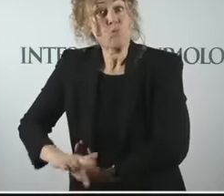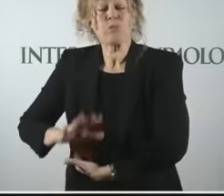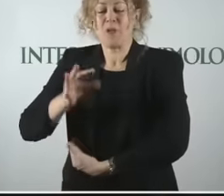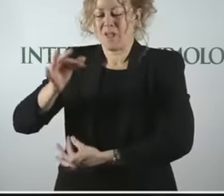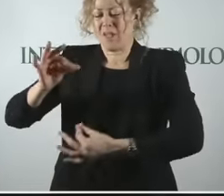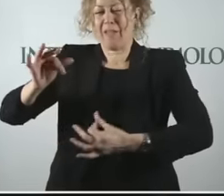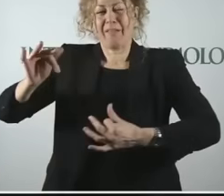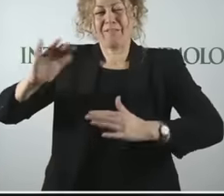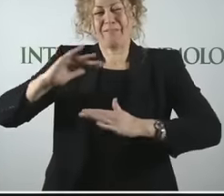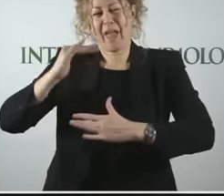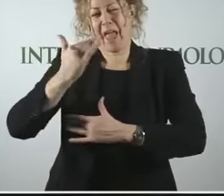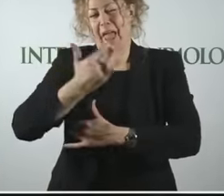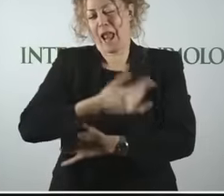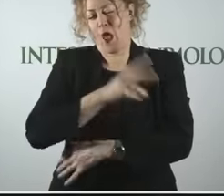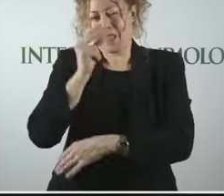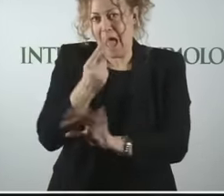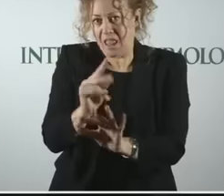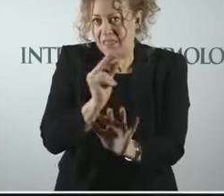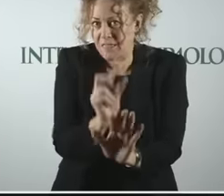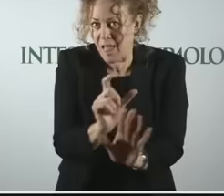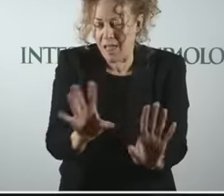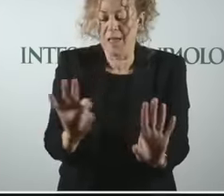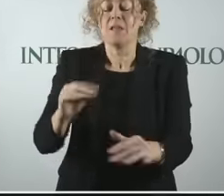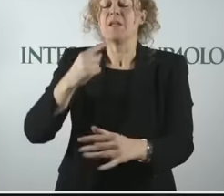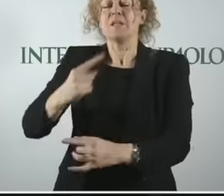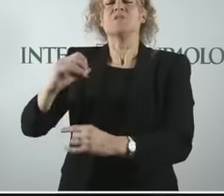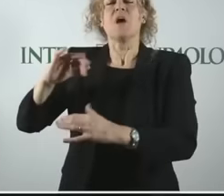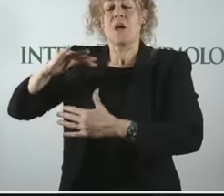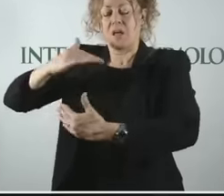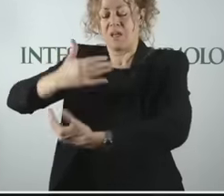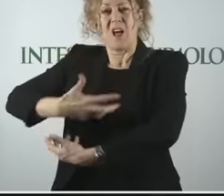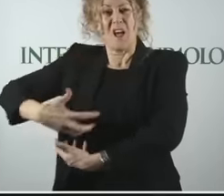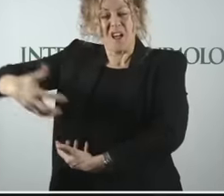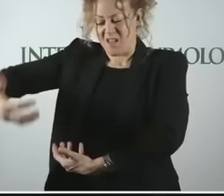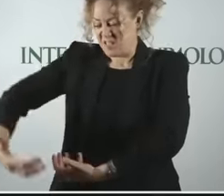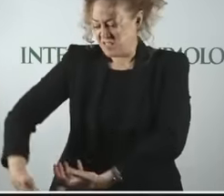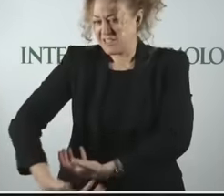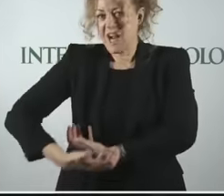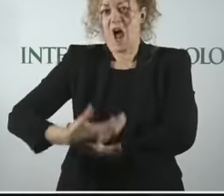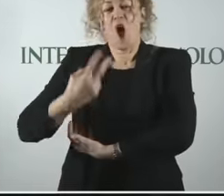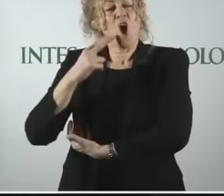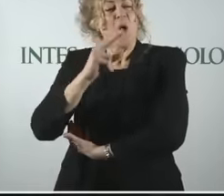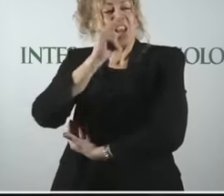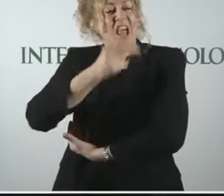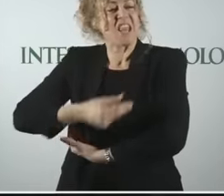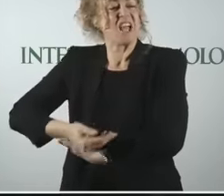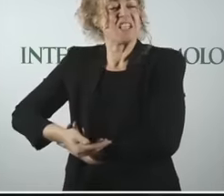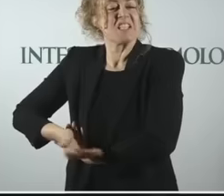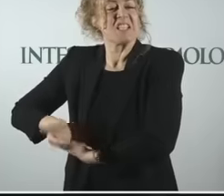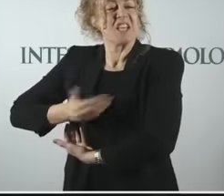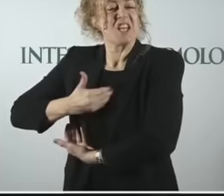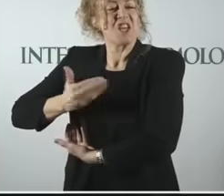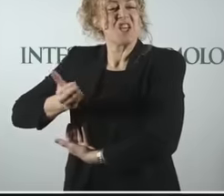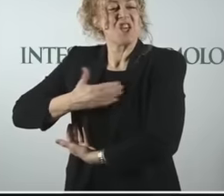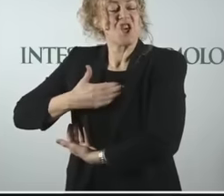sottilissimo velo dice Dante Testualmente e quest'essere terribile che ha in braccio Beatrice Guarda Dante gli dice Io